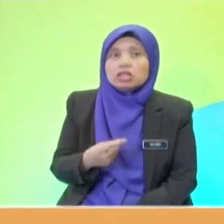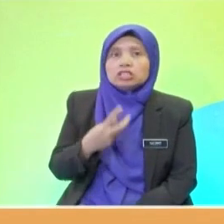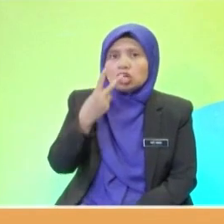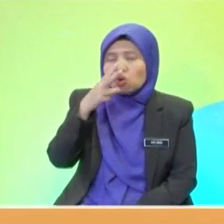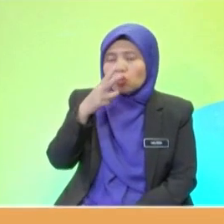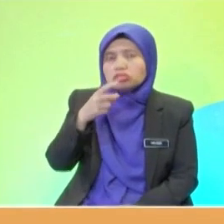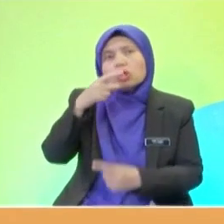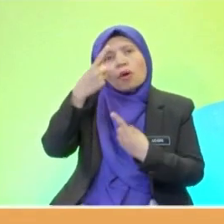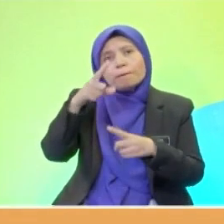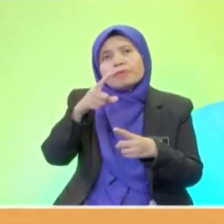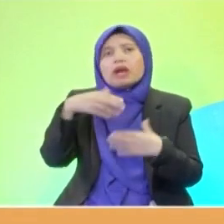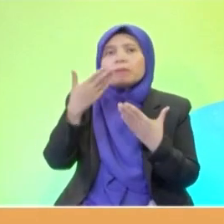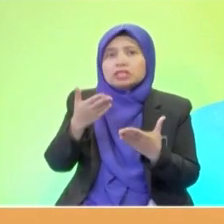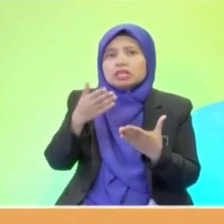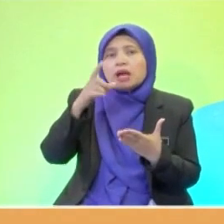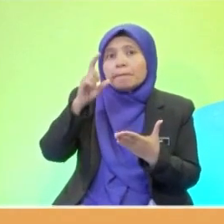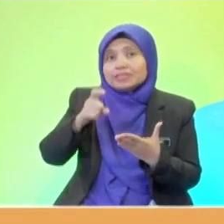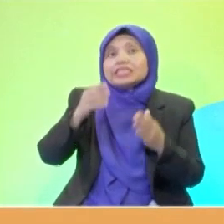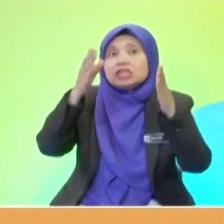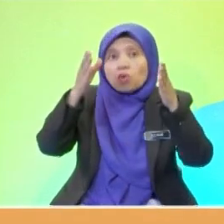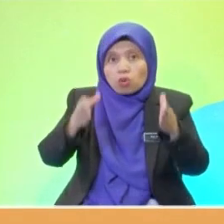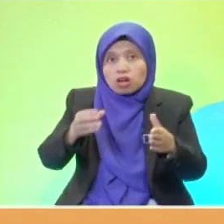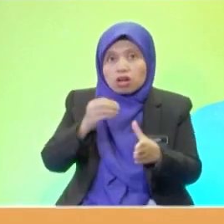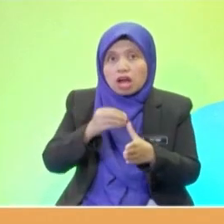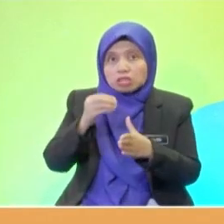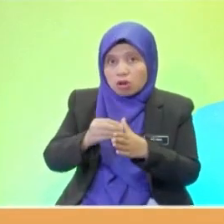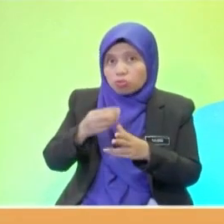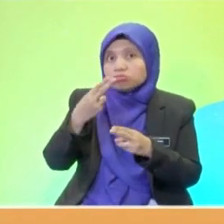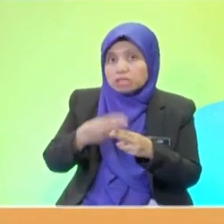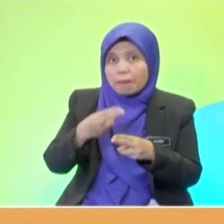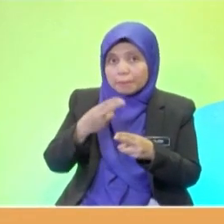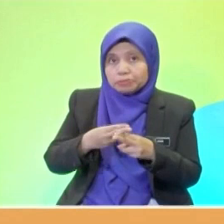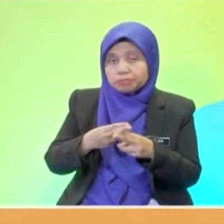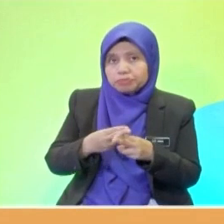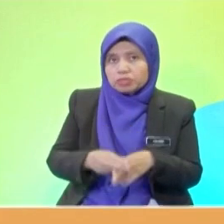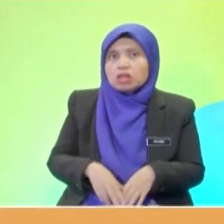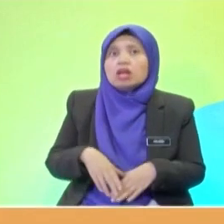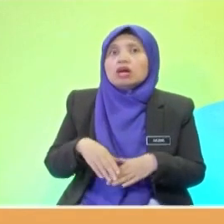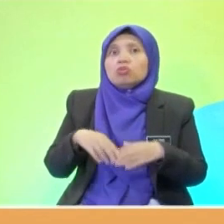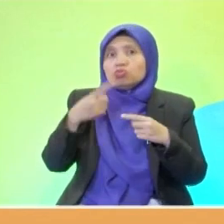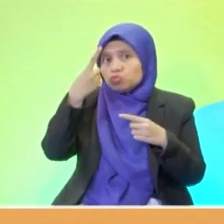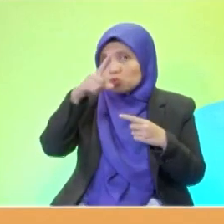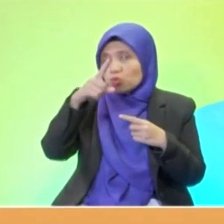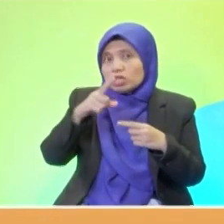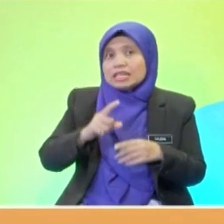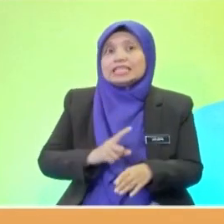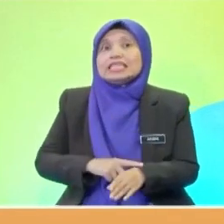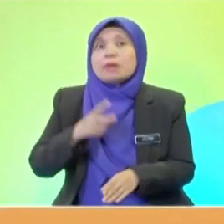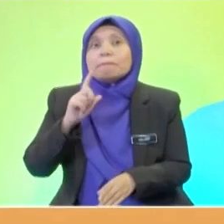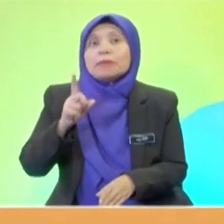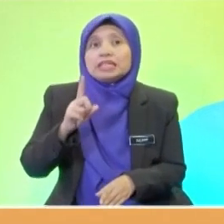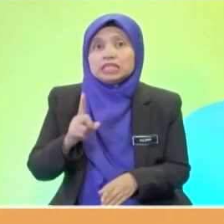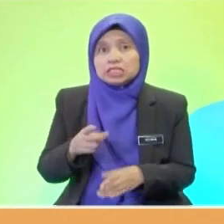kepada jawabannya mesti orang ataupun nama Oke mana kalau untuk di mana